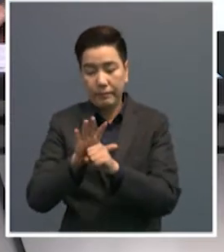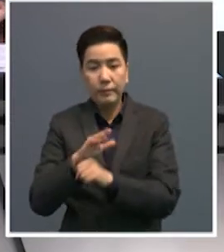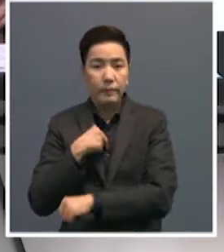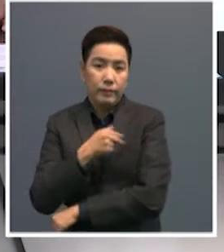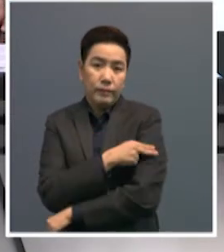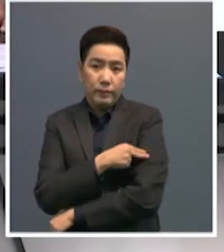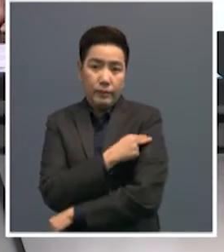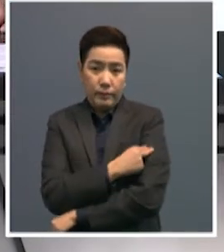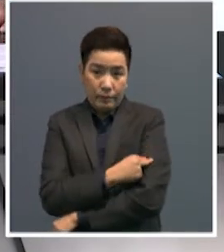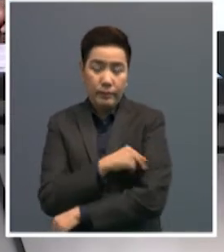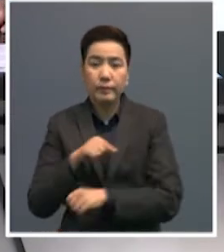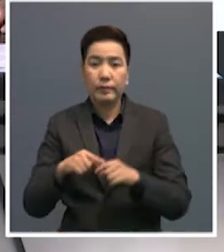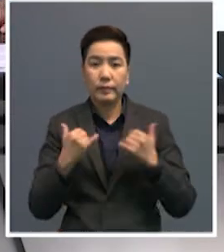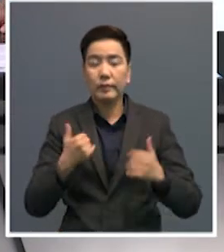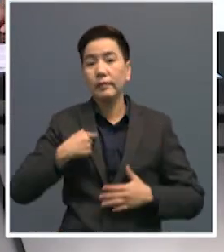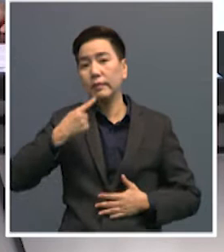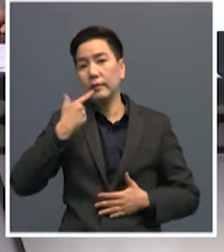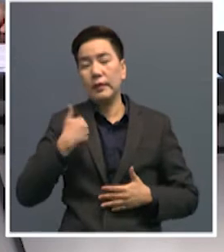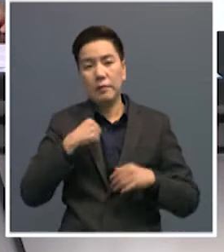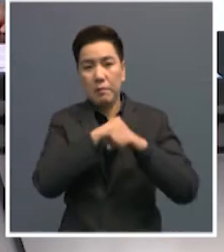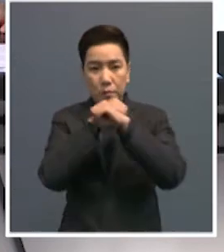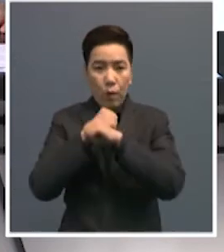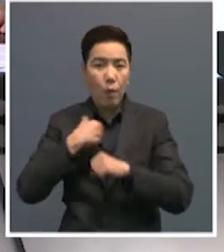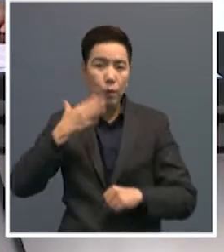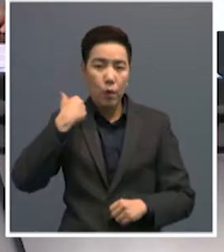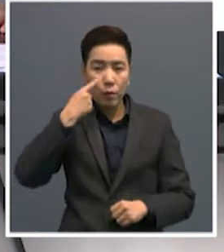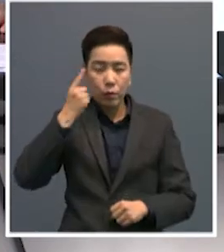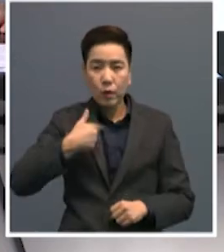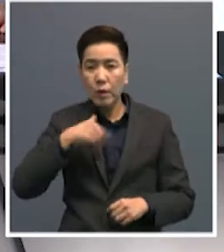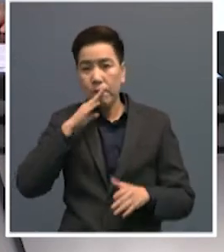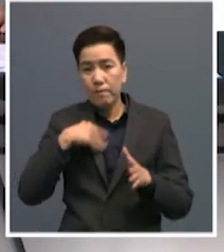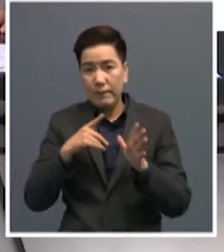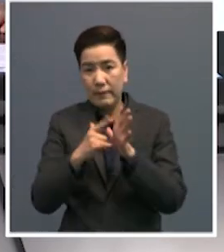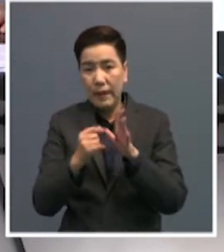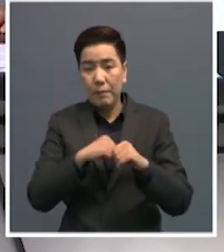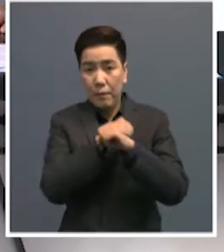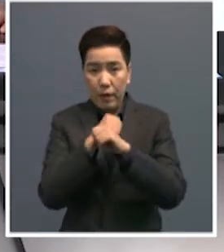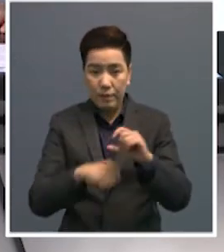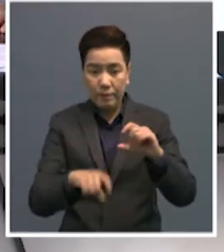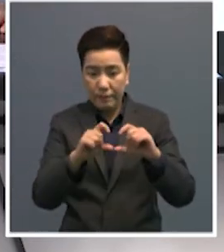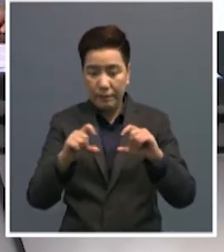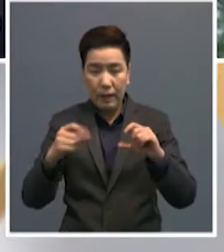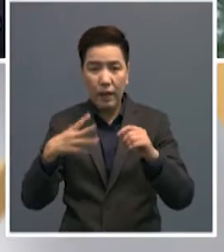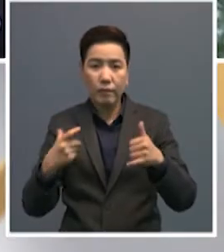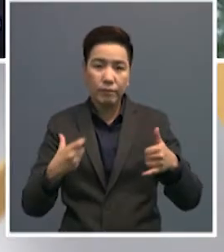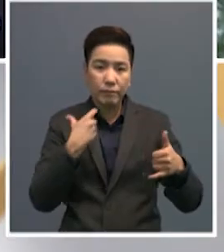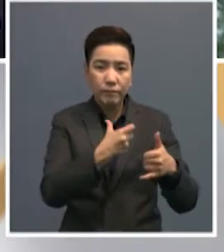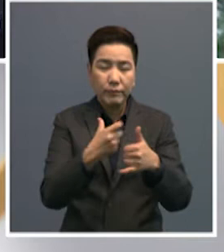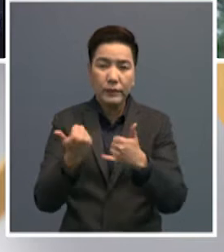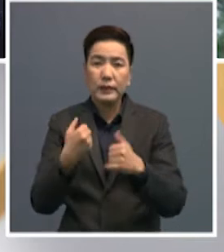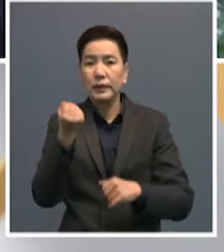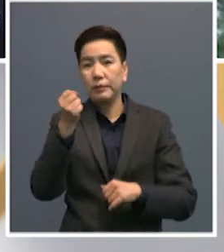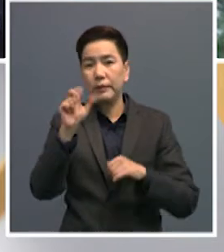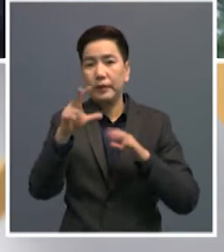สาธารณสุขเลยนี้นะครับคุณผู้ชมต้องบอกว่าการเราตกไม่ได้นะครับหากเรามีเรื่องของวัคซีนแล้วแต่ว่าการฉีดวัคซีนนั้นกระจายไปที่